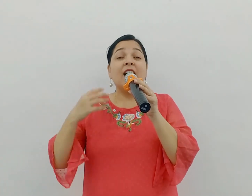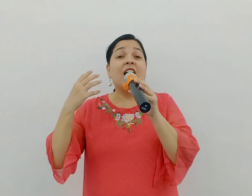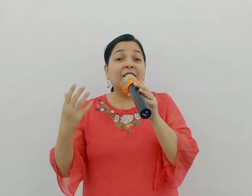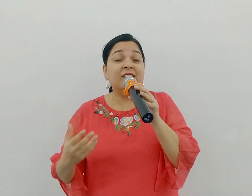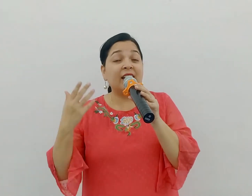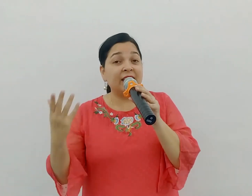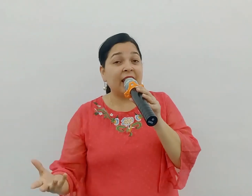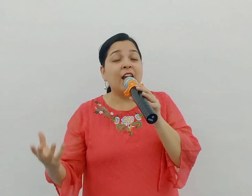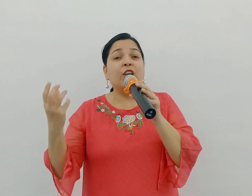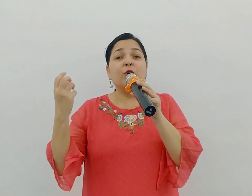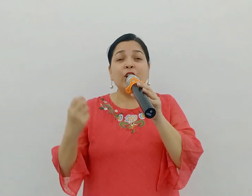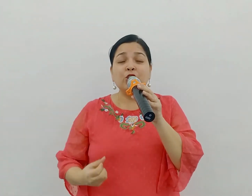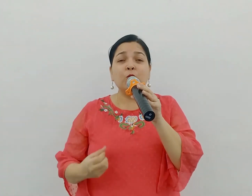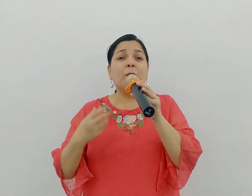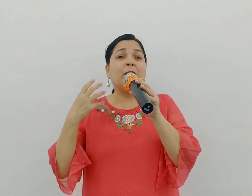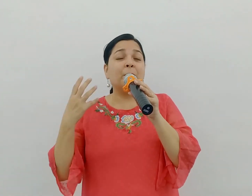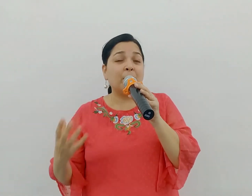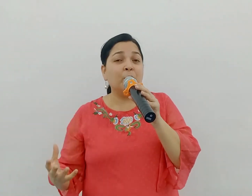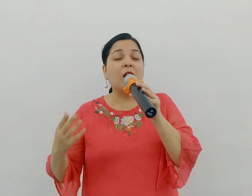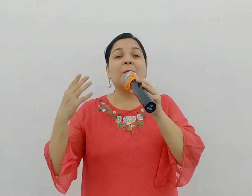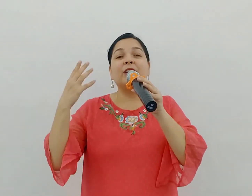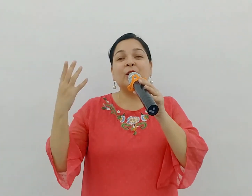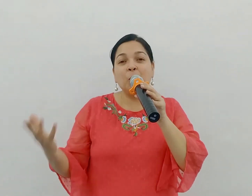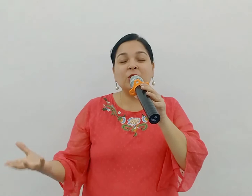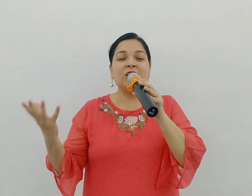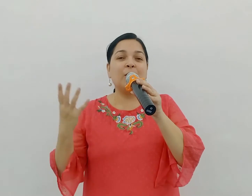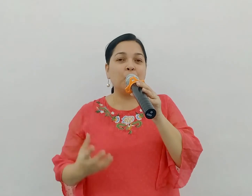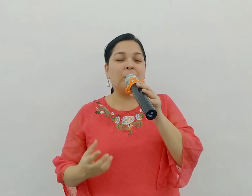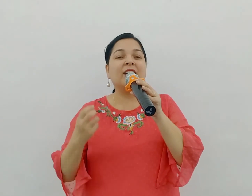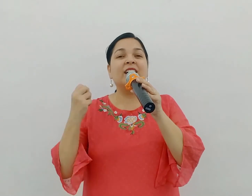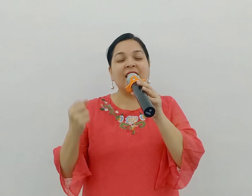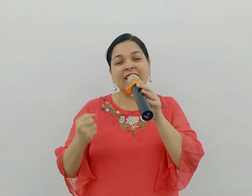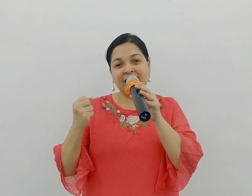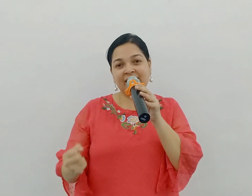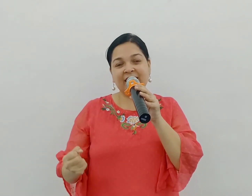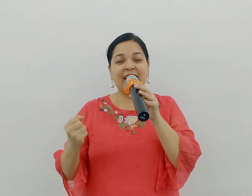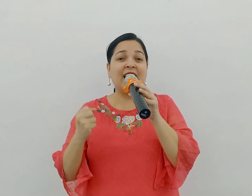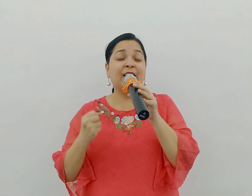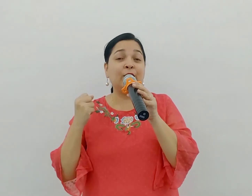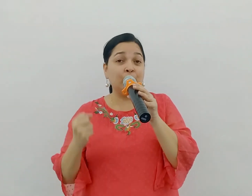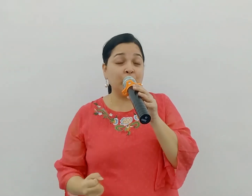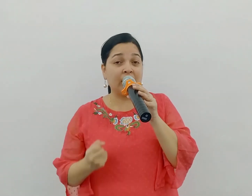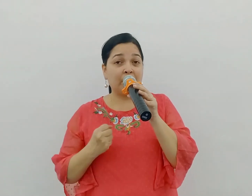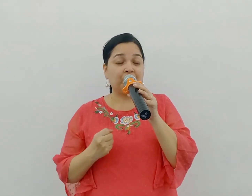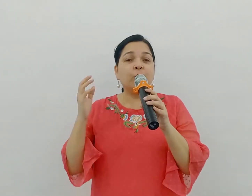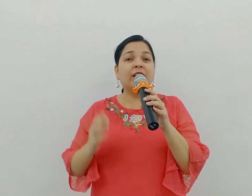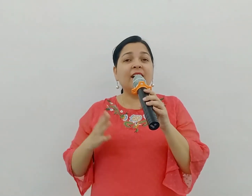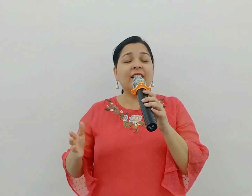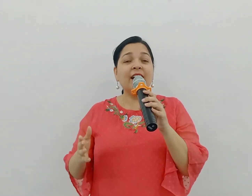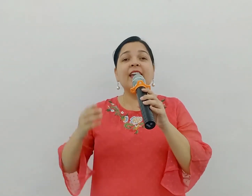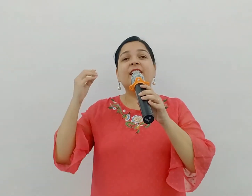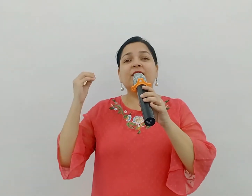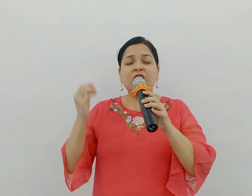और उन्हें अवसर दे कि वो यीशु को अपना प्रभु, अपने दोस्त के रूप में ग्रहण कर सके। हालेलुया। तो